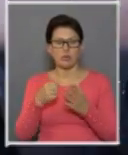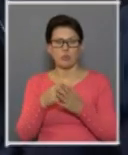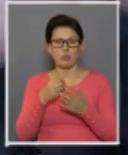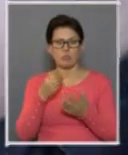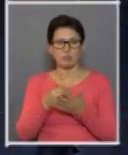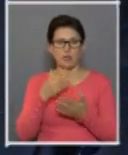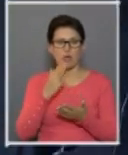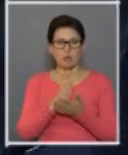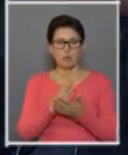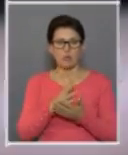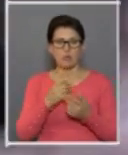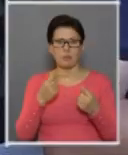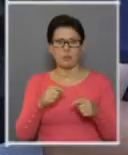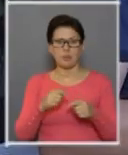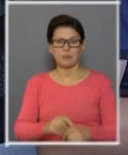дейін бағалап отыр.